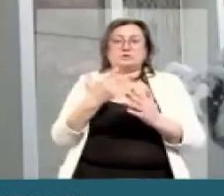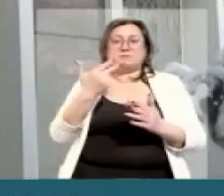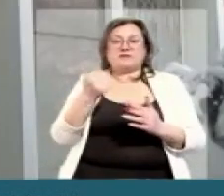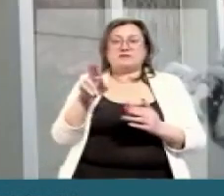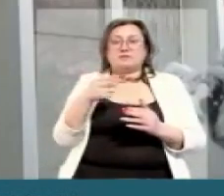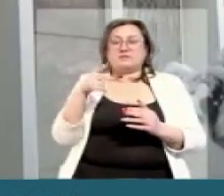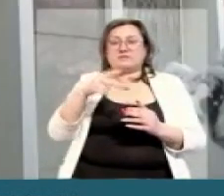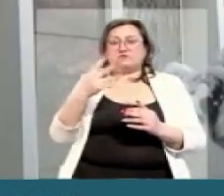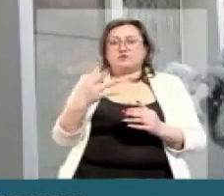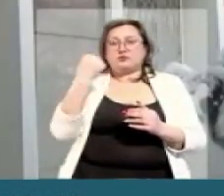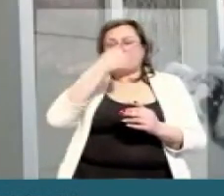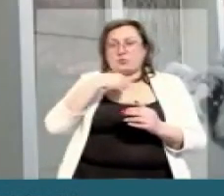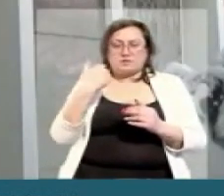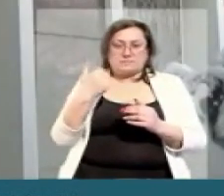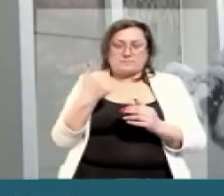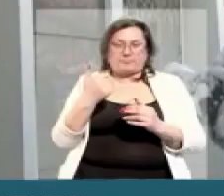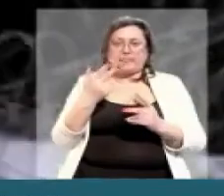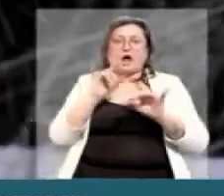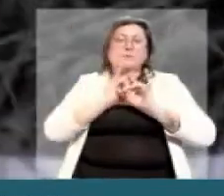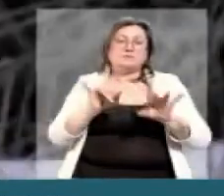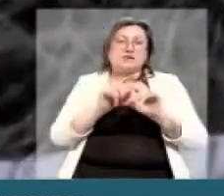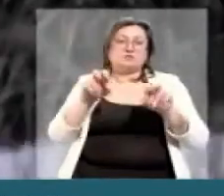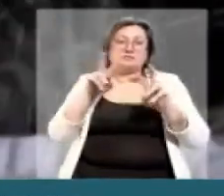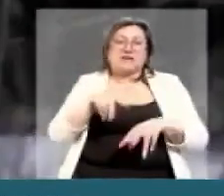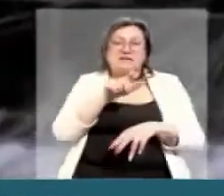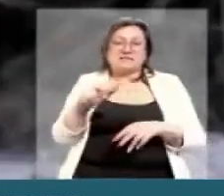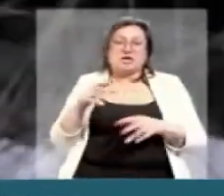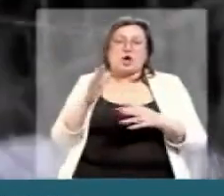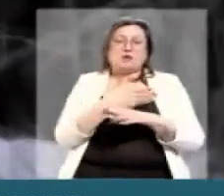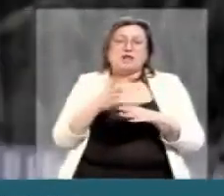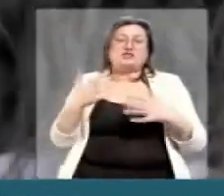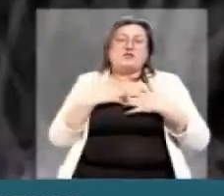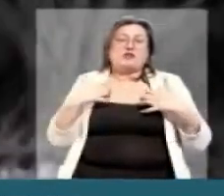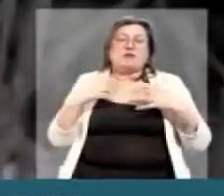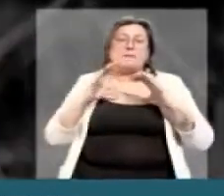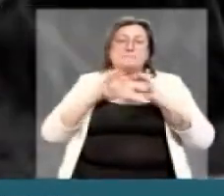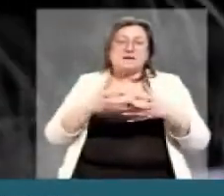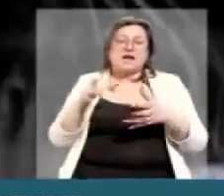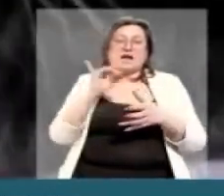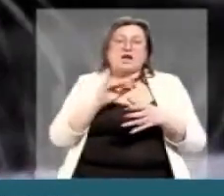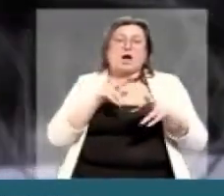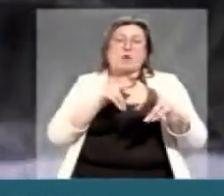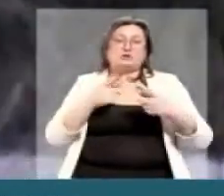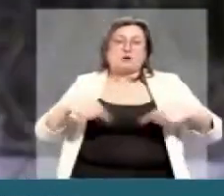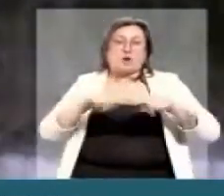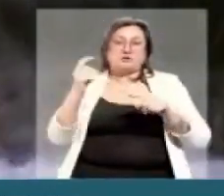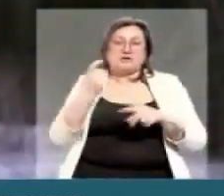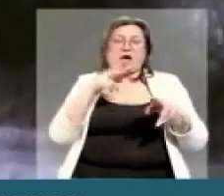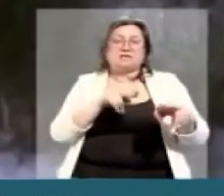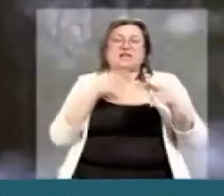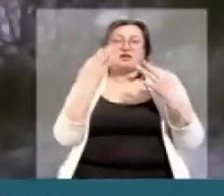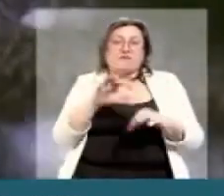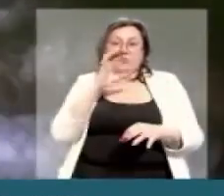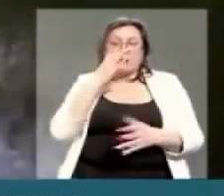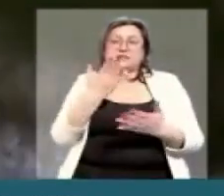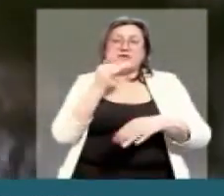декабря 2024 года как поясняют специалисты отдела животного мира и охотничьего хозяйства отстрел волков разрешён лишь